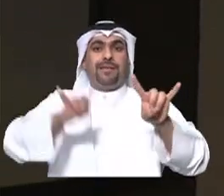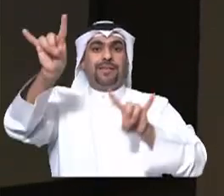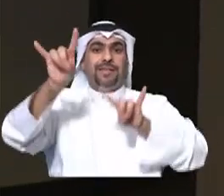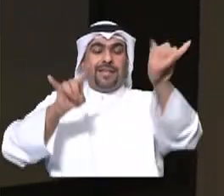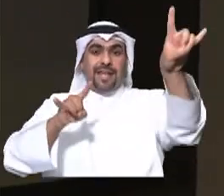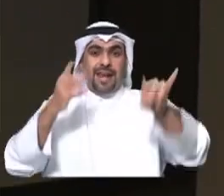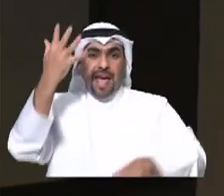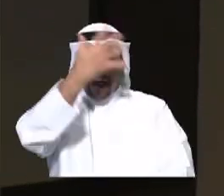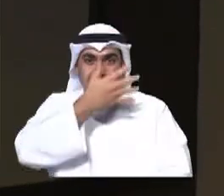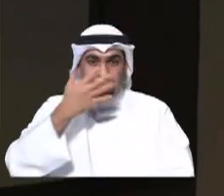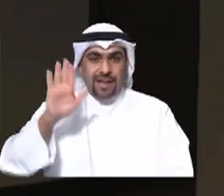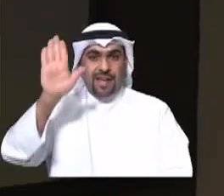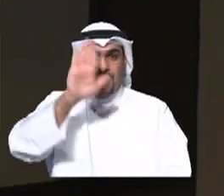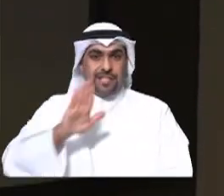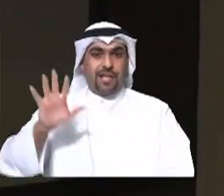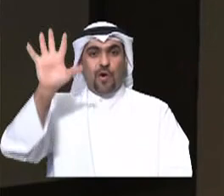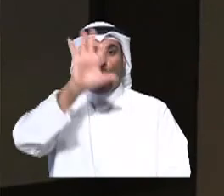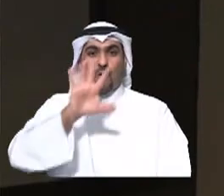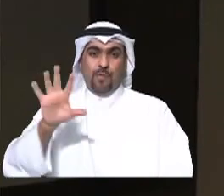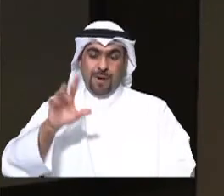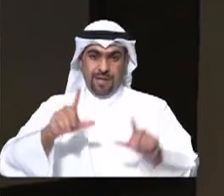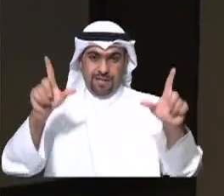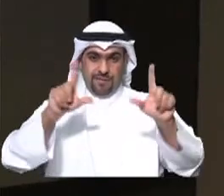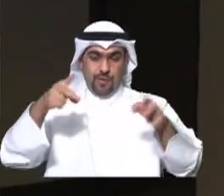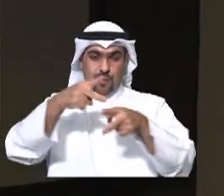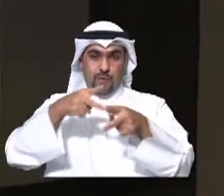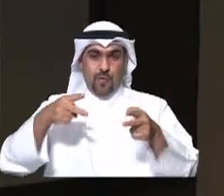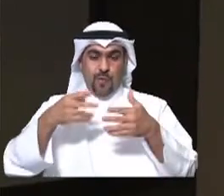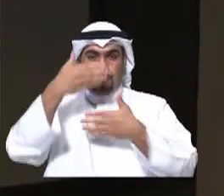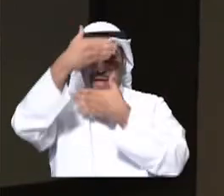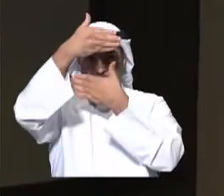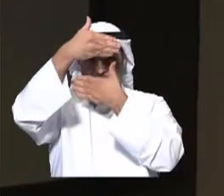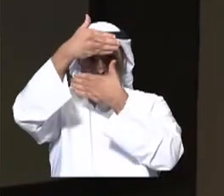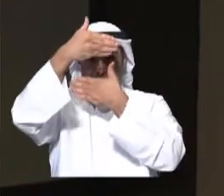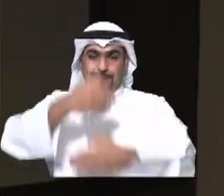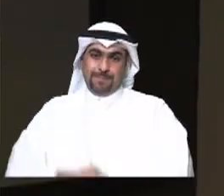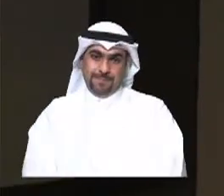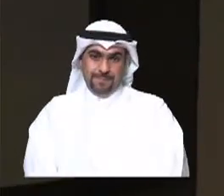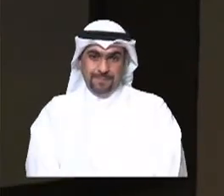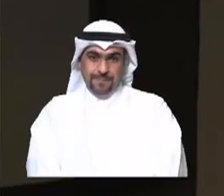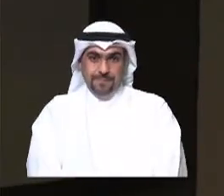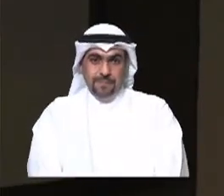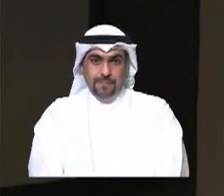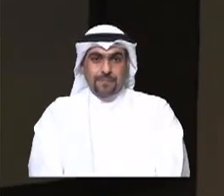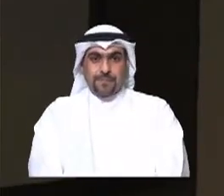وإفريقيا وأوروبا. لتلفزيون دولة الكويت، عبد الله الشهب، الدار البيضاء.